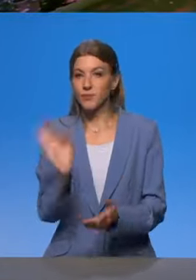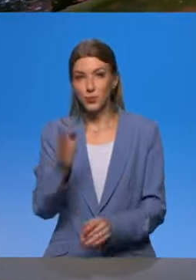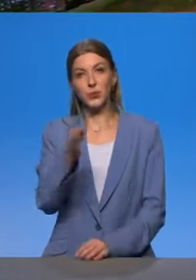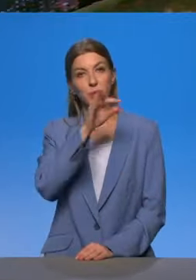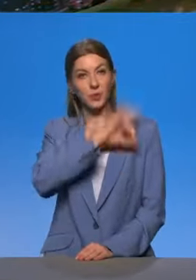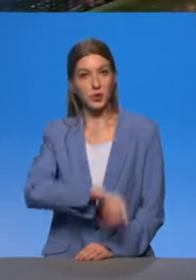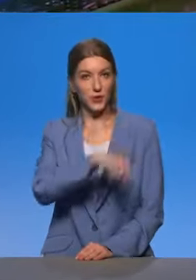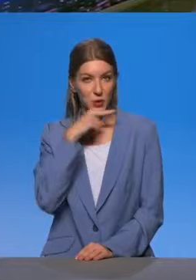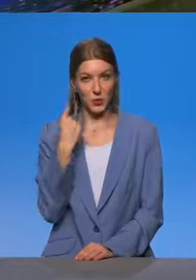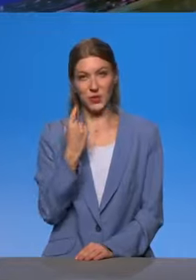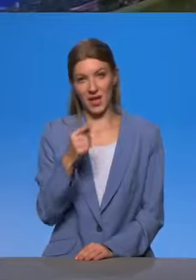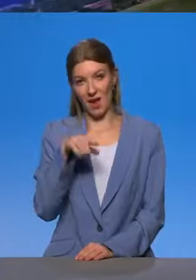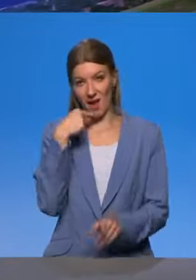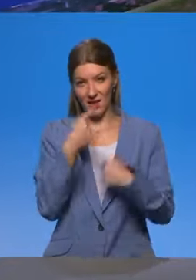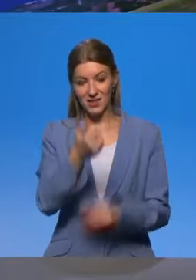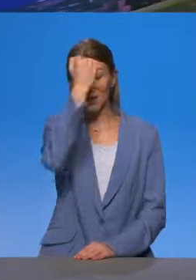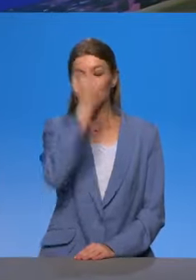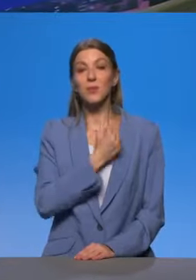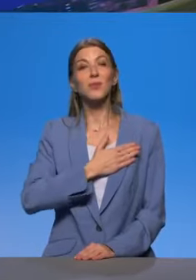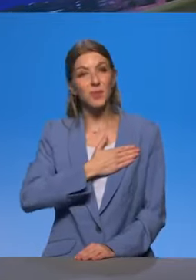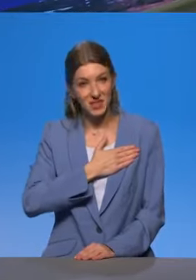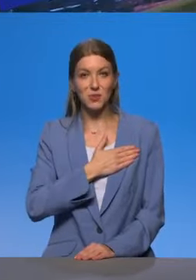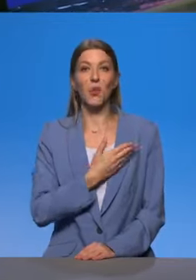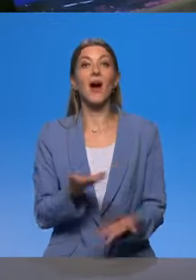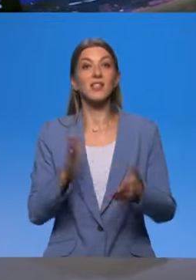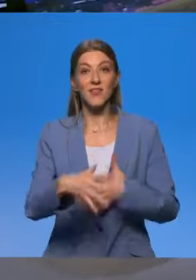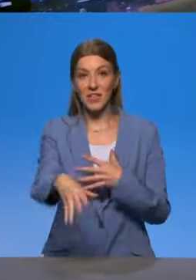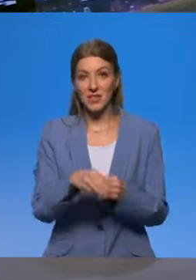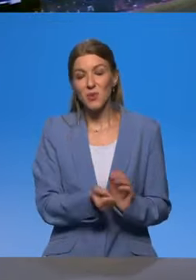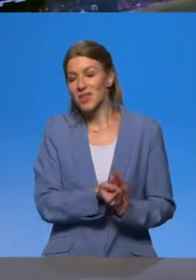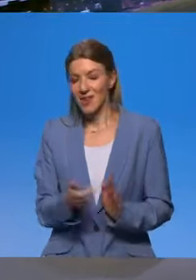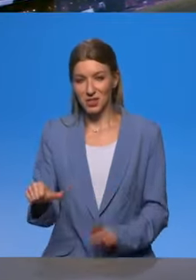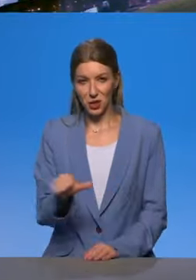Алексей. Да, благодарю вас. Уважаемые зрители, оставайтесь с нами еще буквально несколько минут.